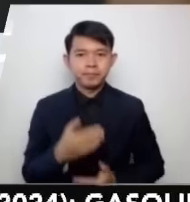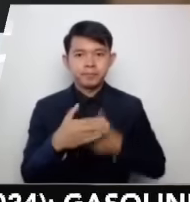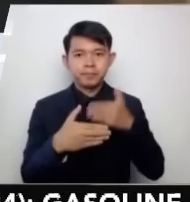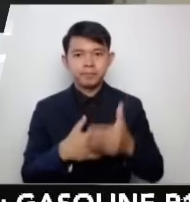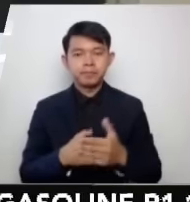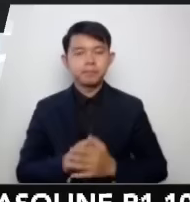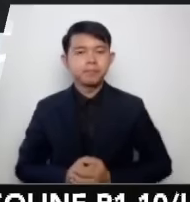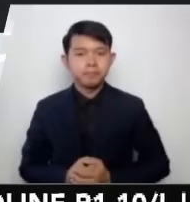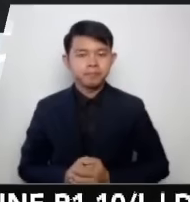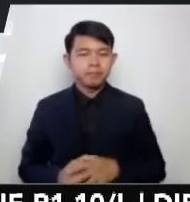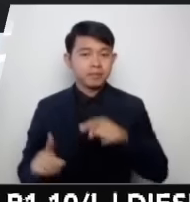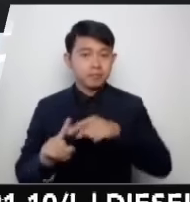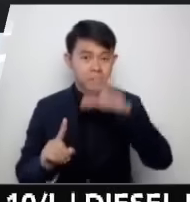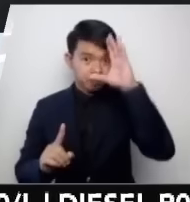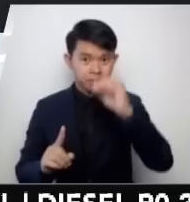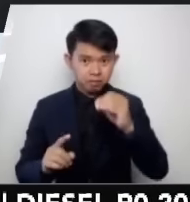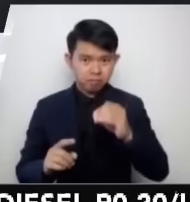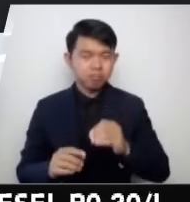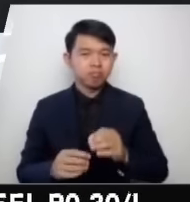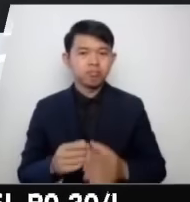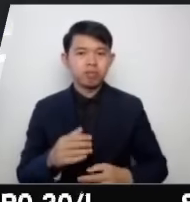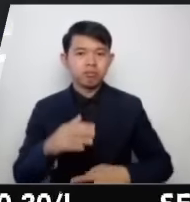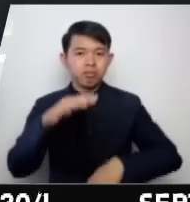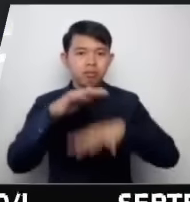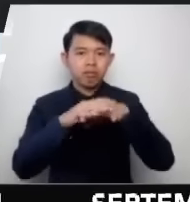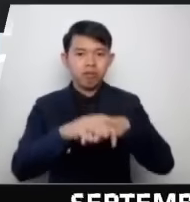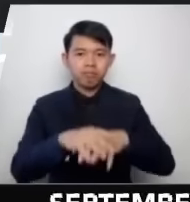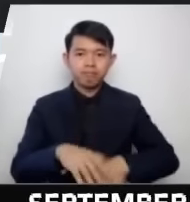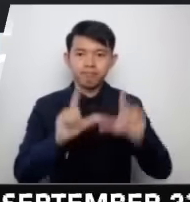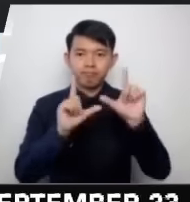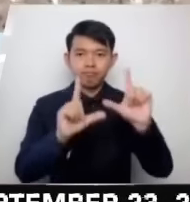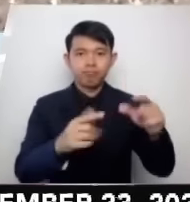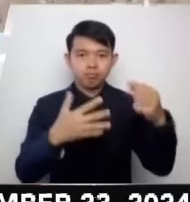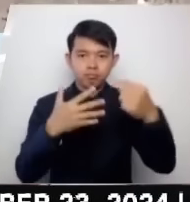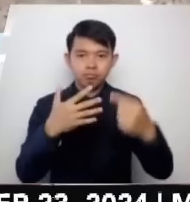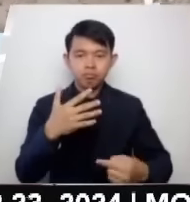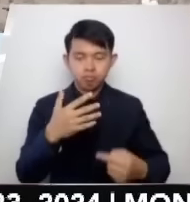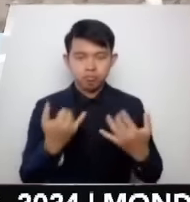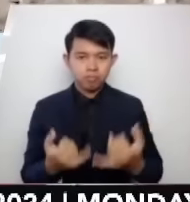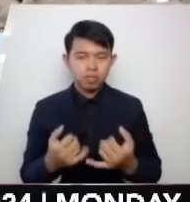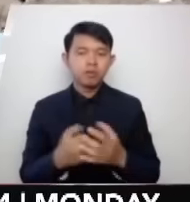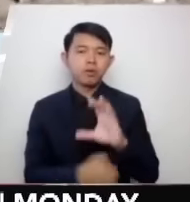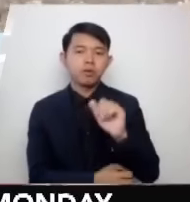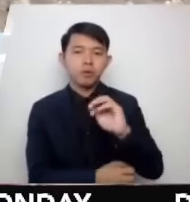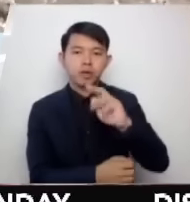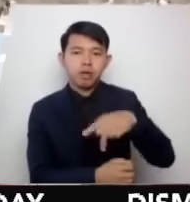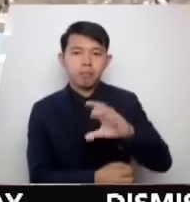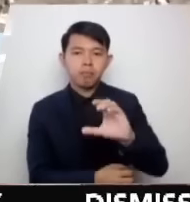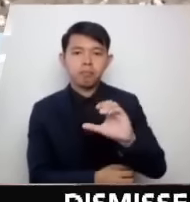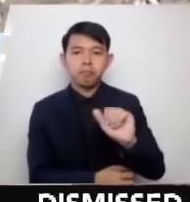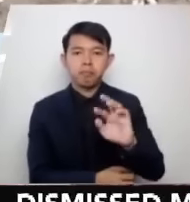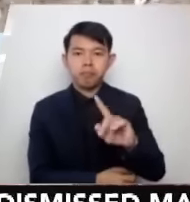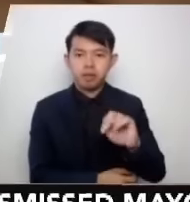ang lalaki. Nakakulong siya sa Cebu sa Camp Caringal. Ayon sa kanya, hindi niya alam na may arrest warrant laban sa kanya.